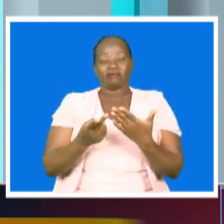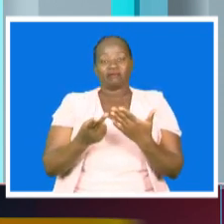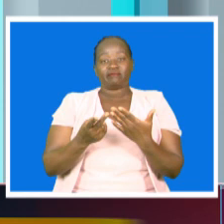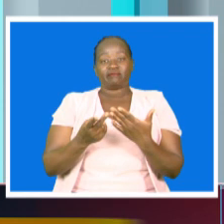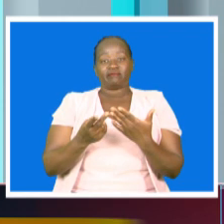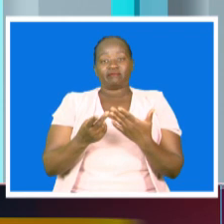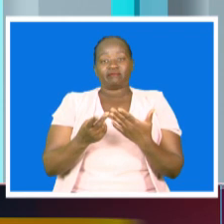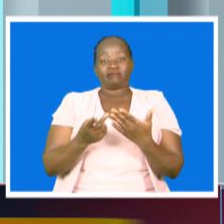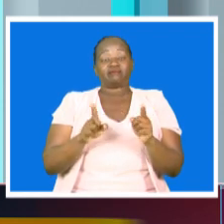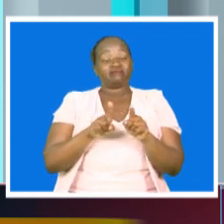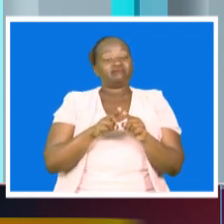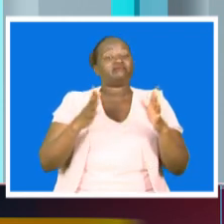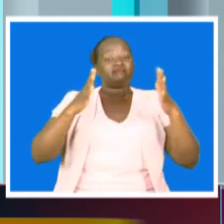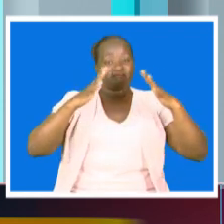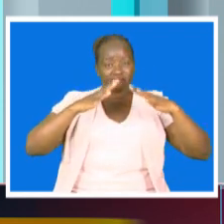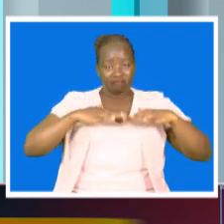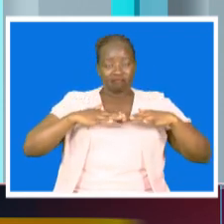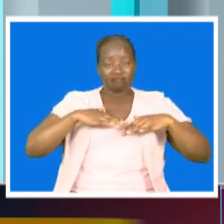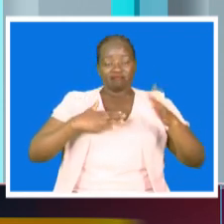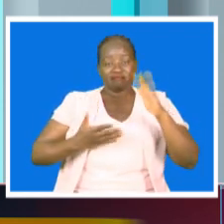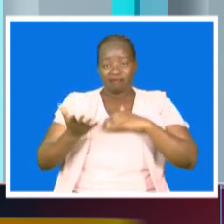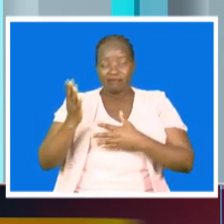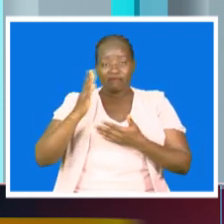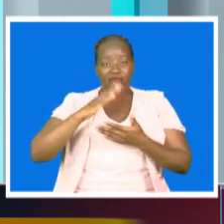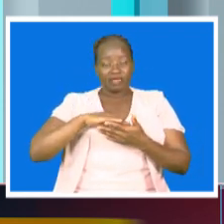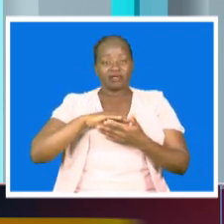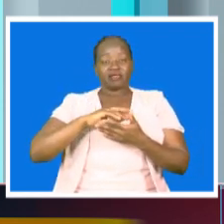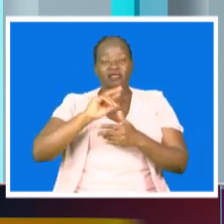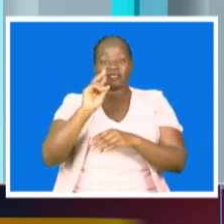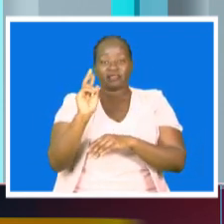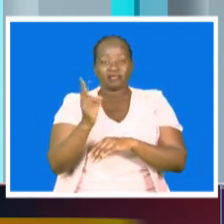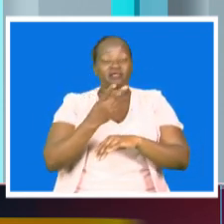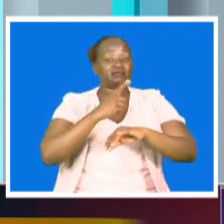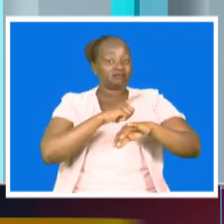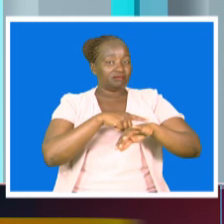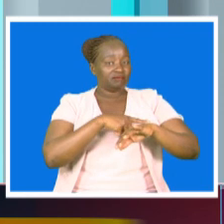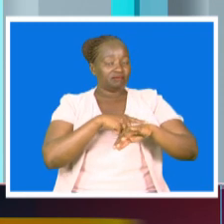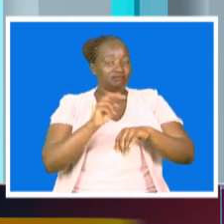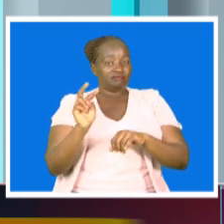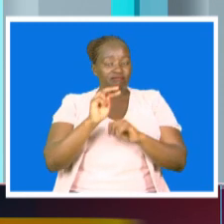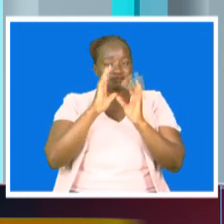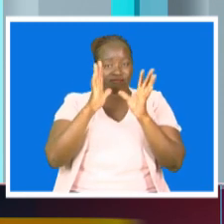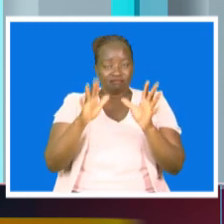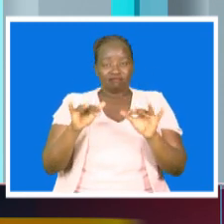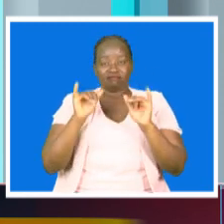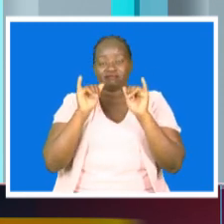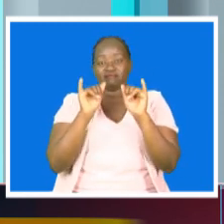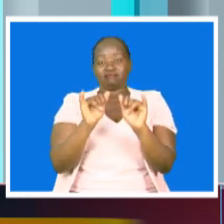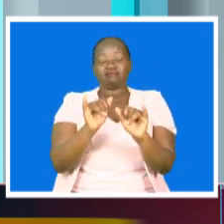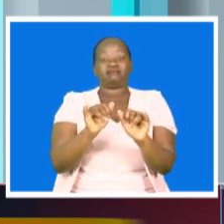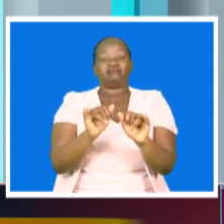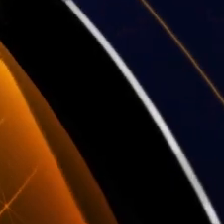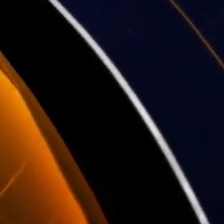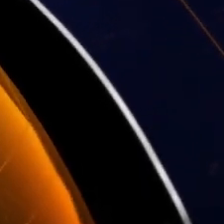ukiaba wethie breki kwa kahida kani negesho kerelia nethini waikele kari ya kere mweno leli doka yu dhie kuraya.